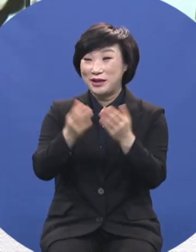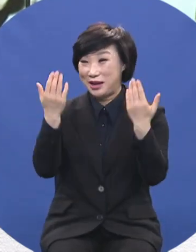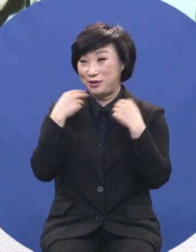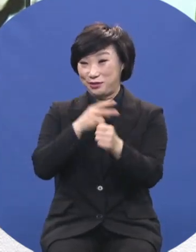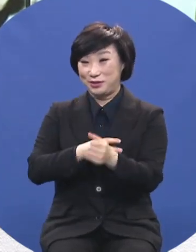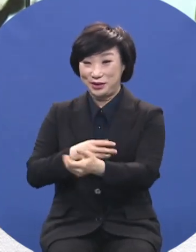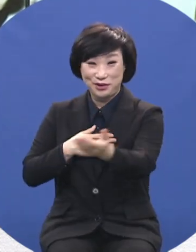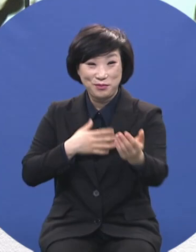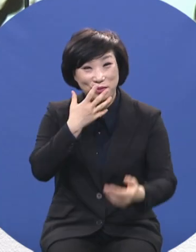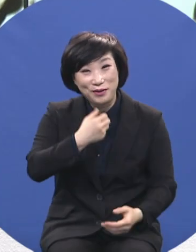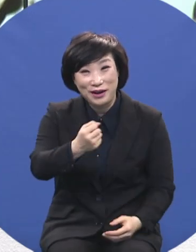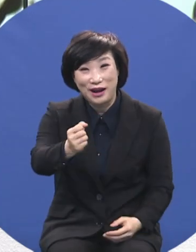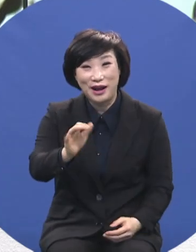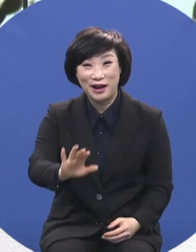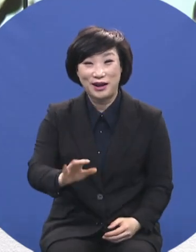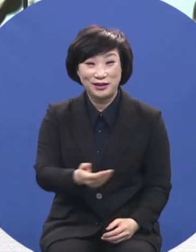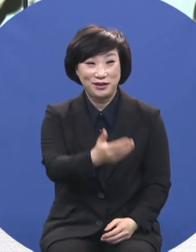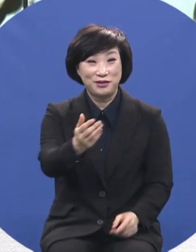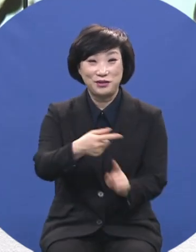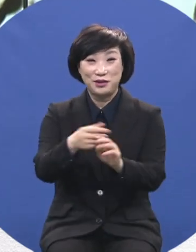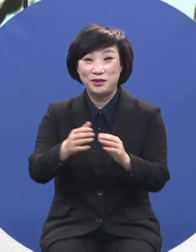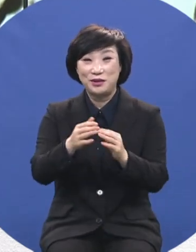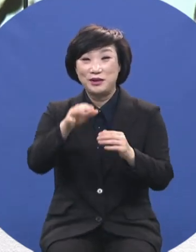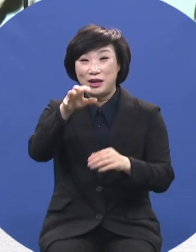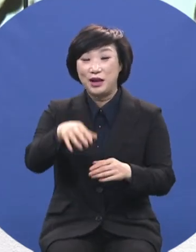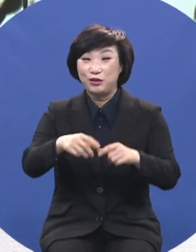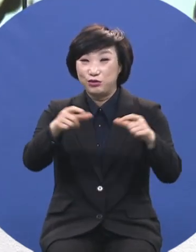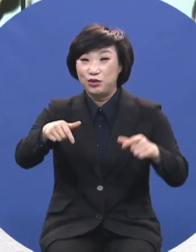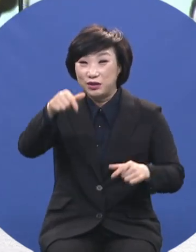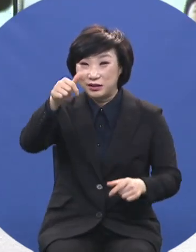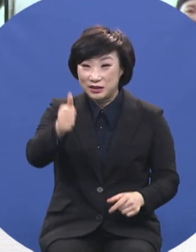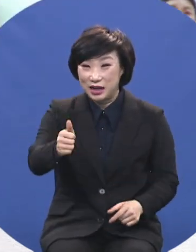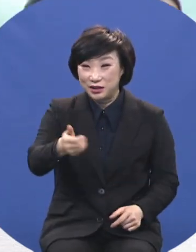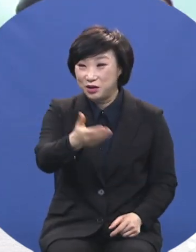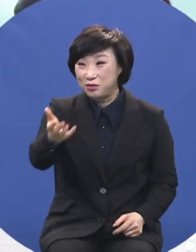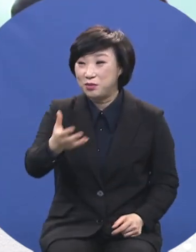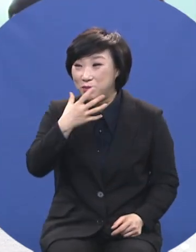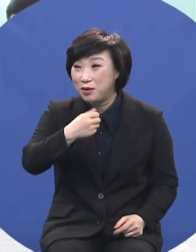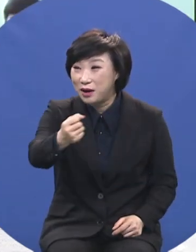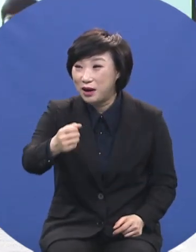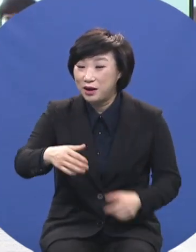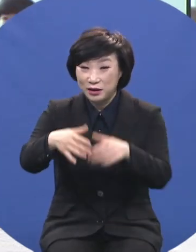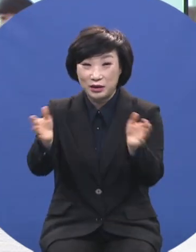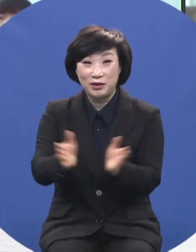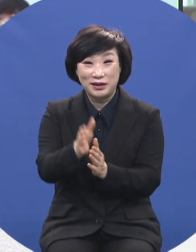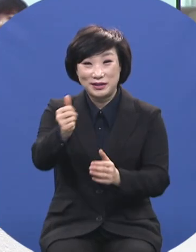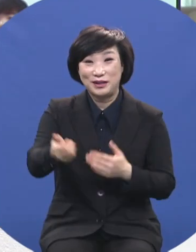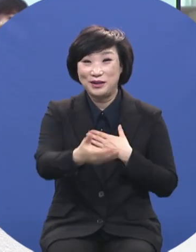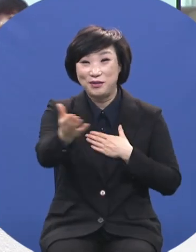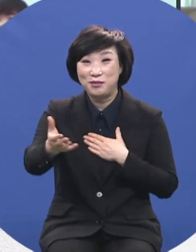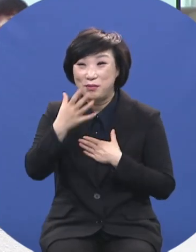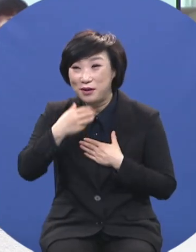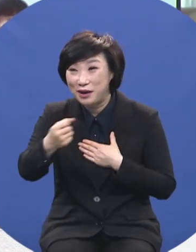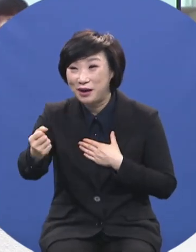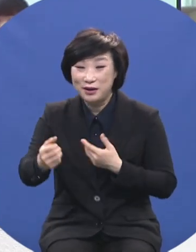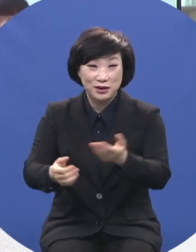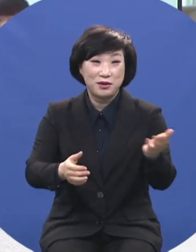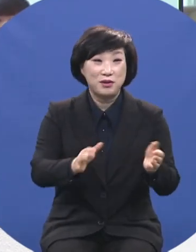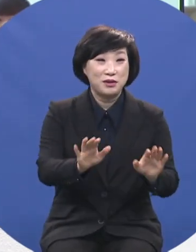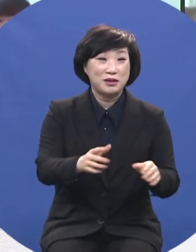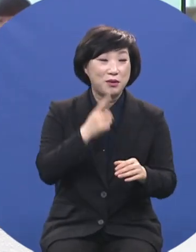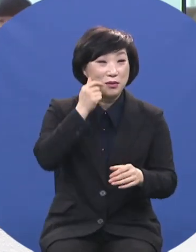거요. 구역장들 복받은 거요. 기관장들 복받은 거요. 부사역자들 복받은